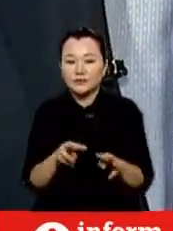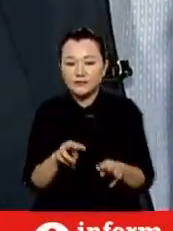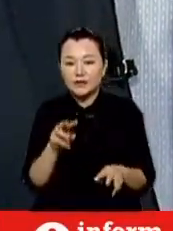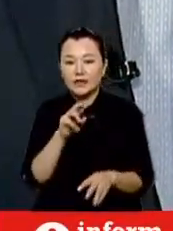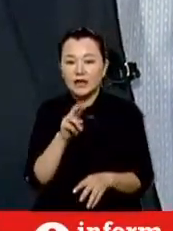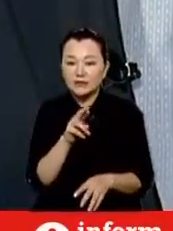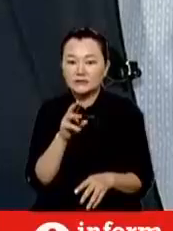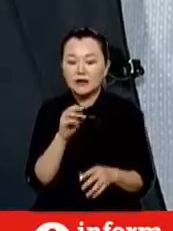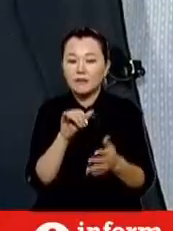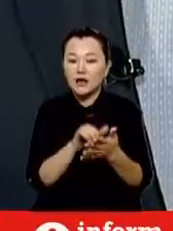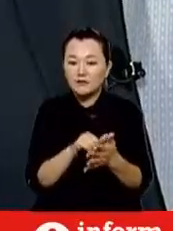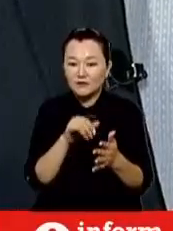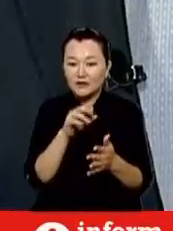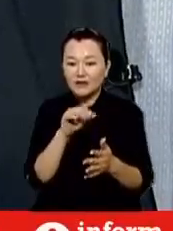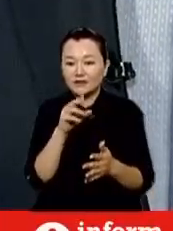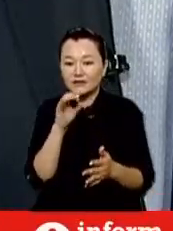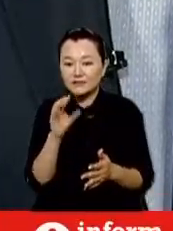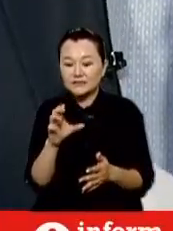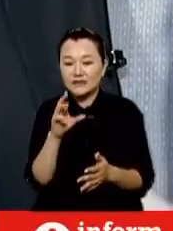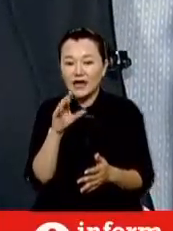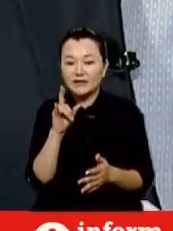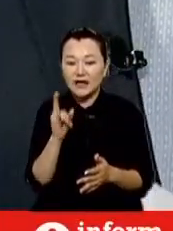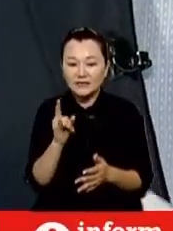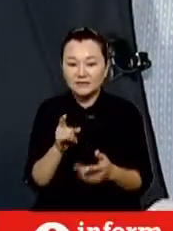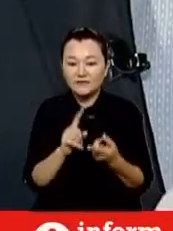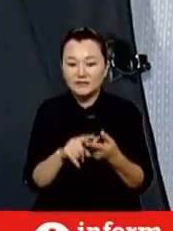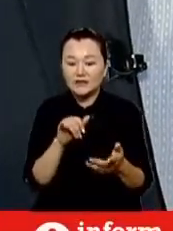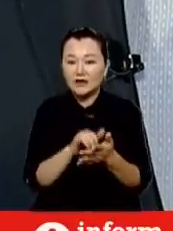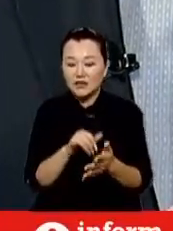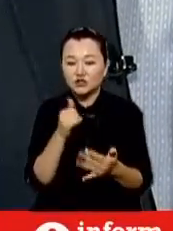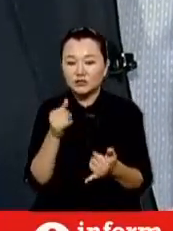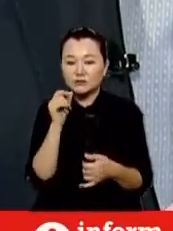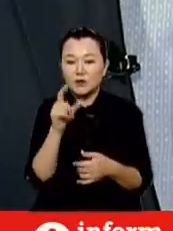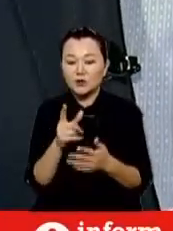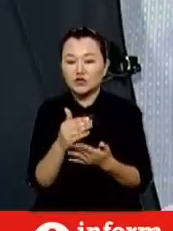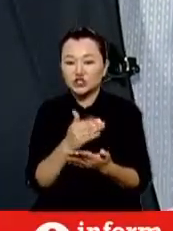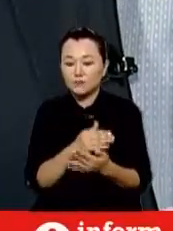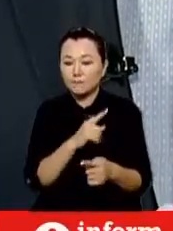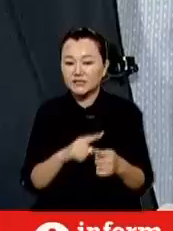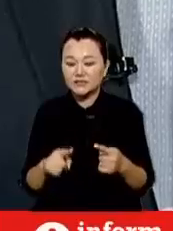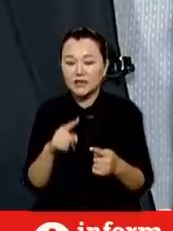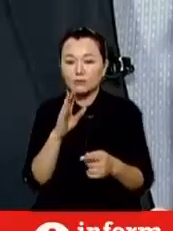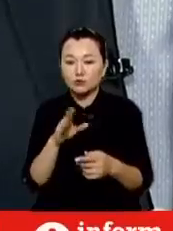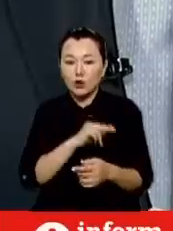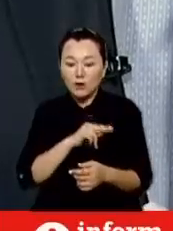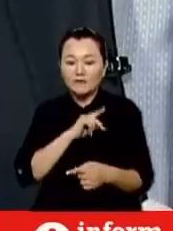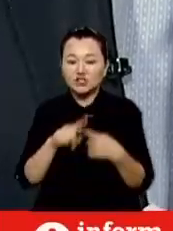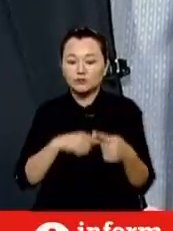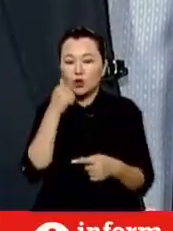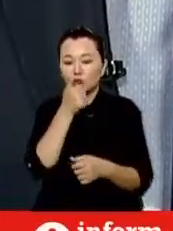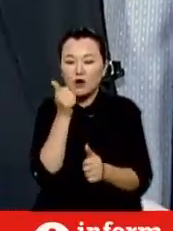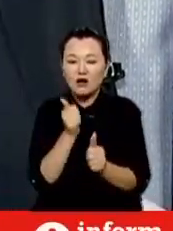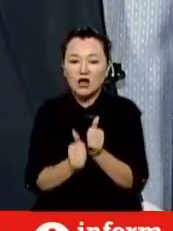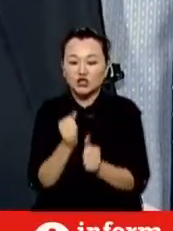такси платформасымен келісім жүргізіп жатыр. Жоба әзірге пилоттық режимде іске қосылады, ал келесі жылдан бастап әр қызметкер